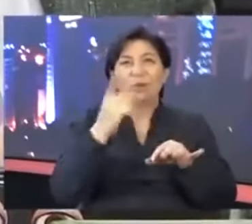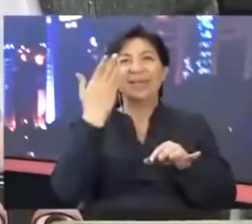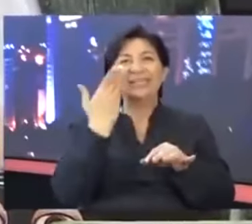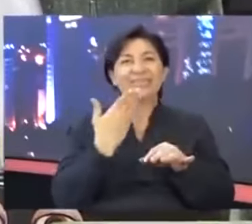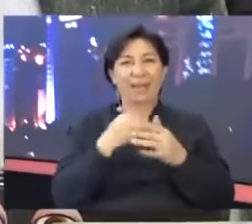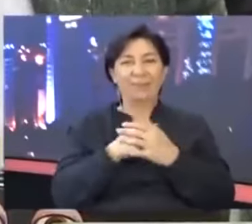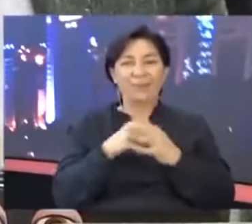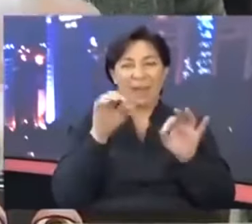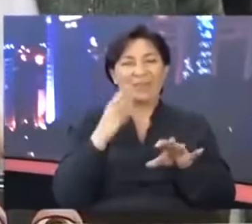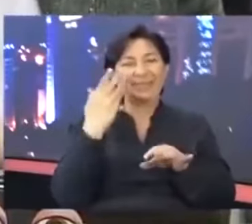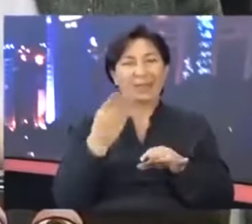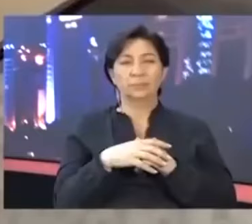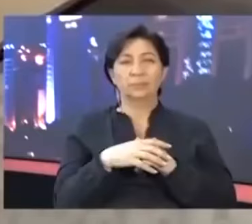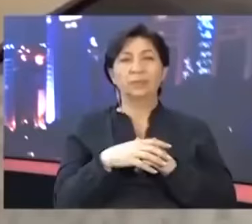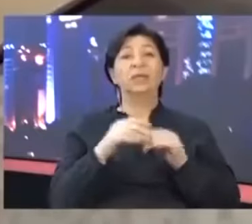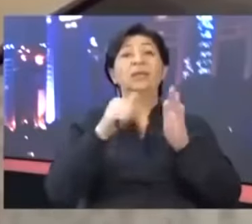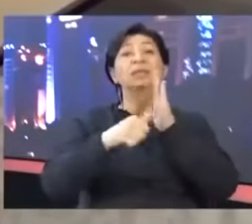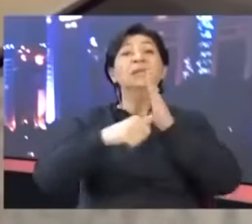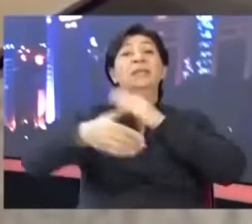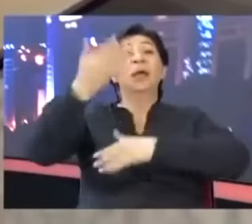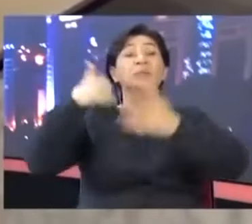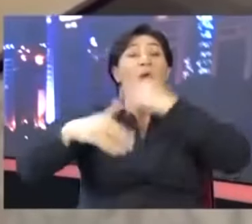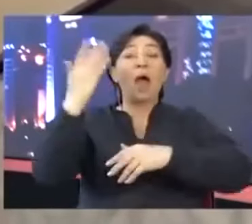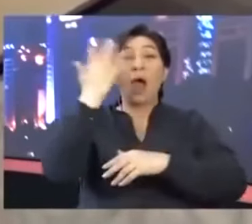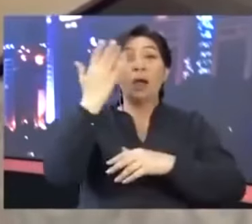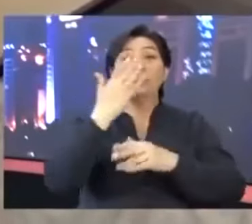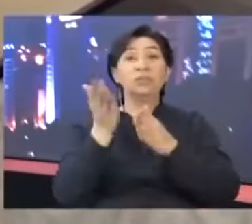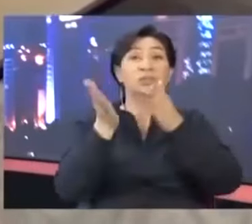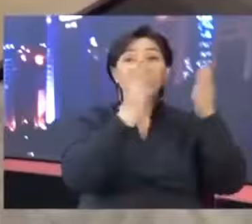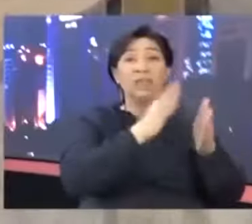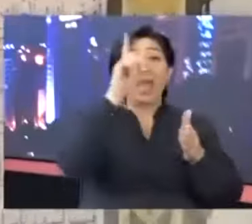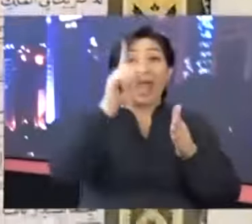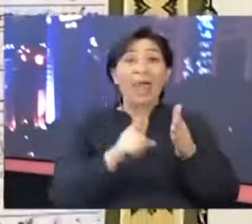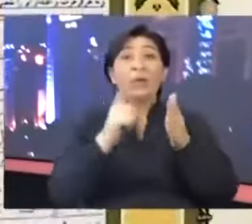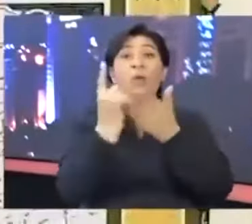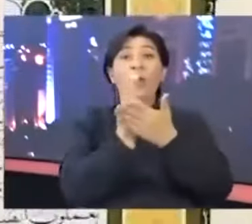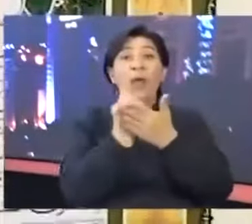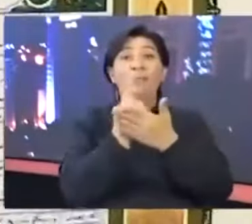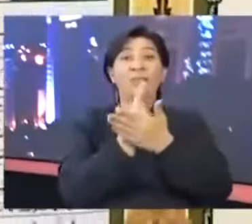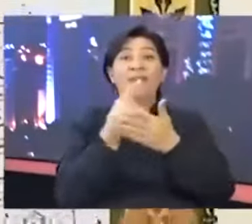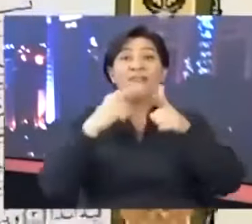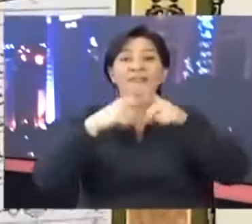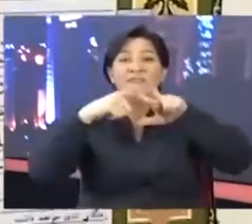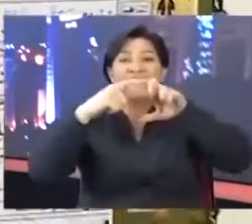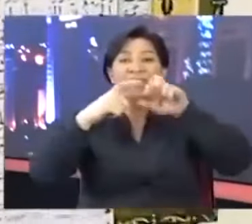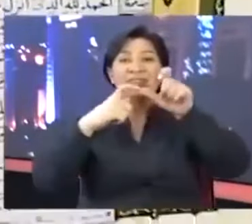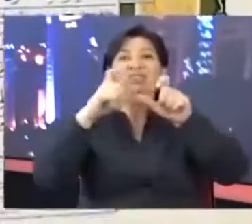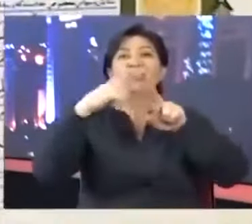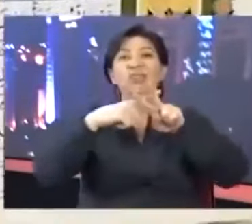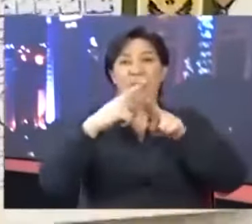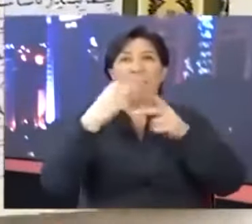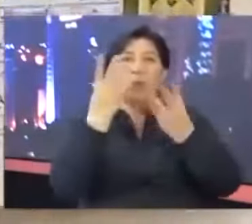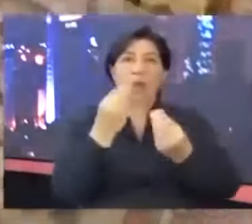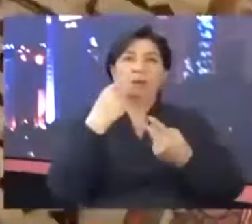izlemiştik hemen izleyelim buyursun tarihte Arapça dışında bir dilde yapılmış ilk Kur'an tefsirinin Farsça olarak yazıldığı kaynaklardan